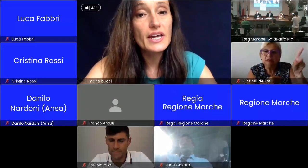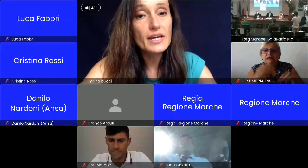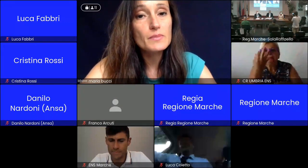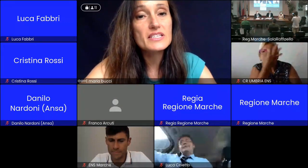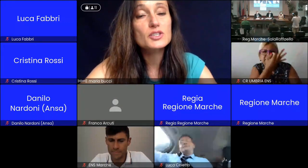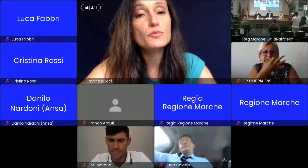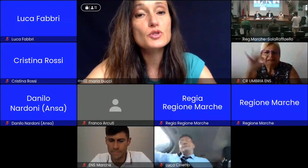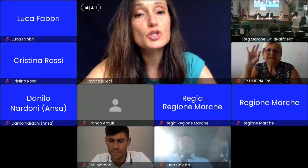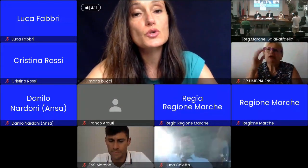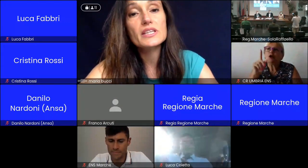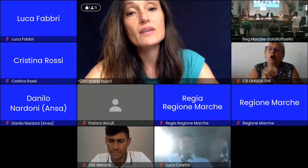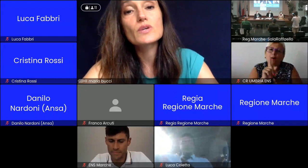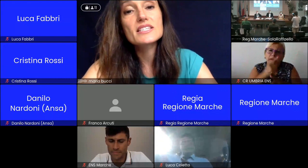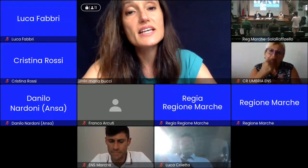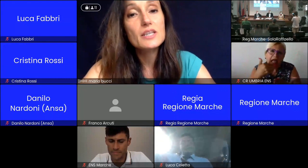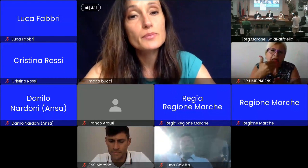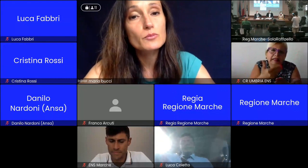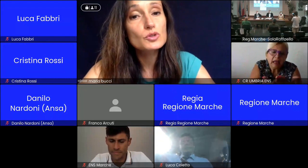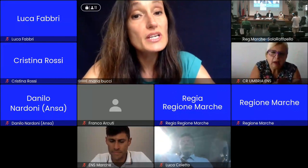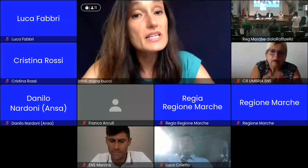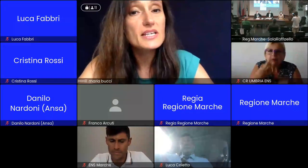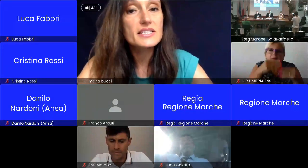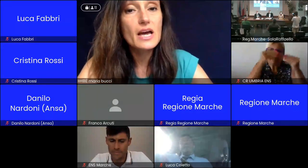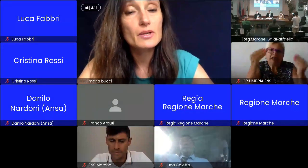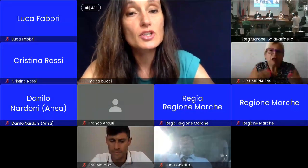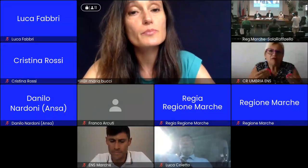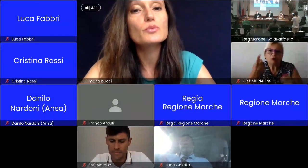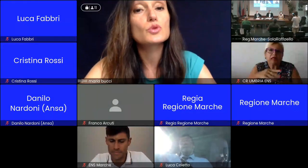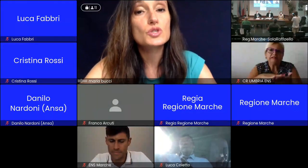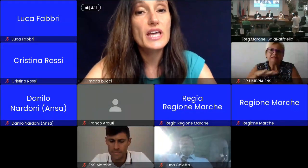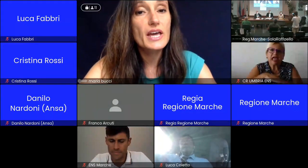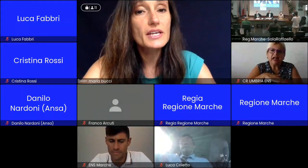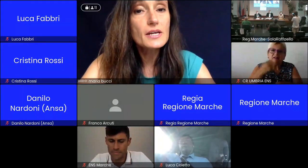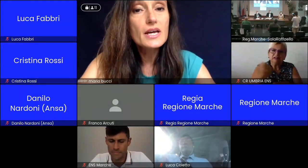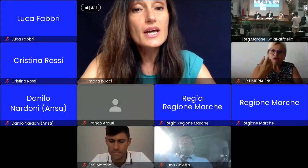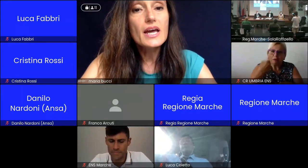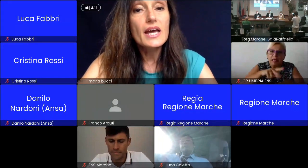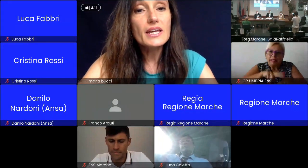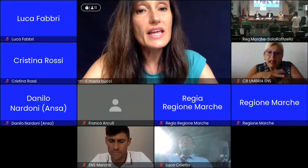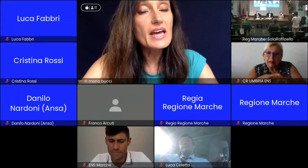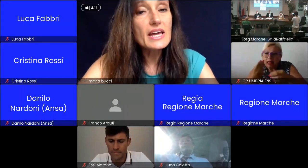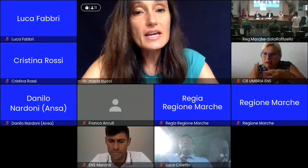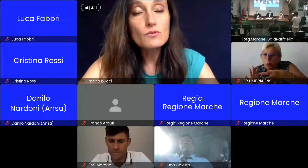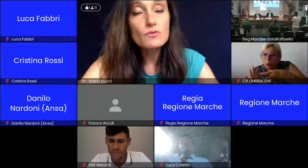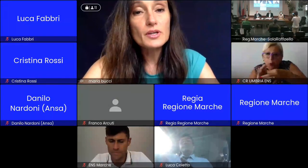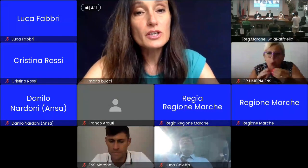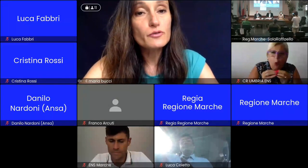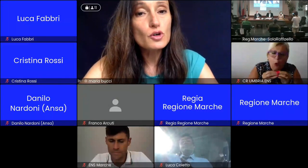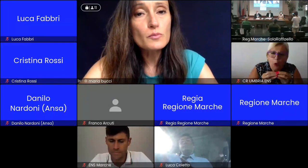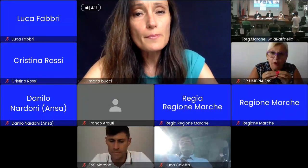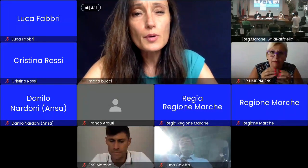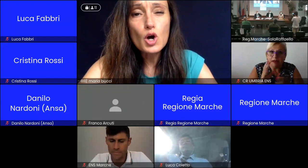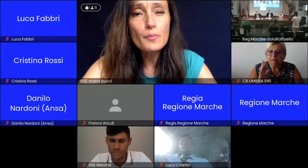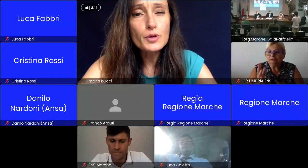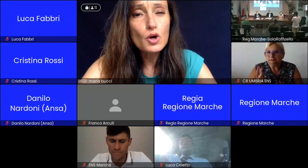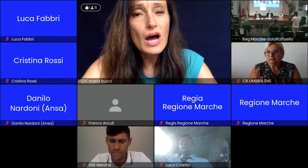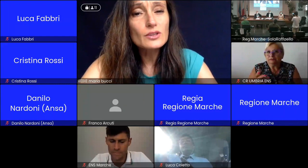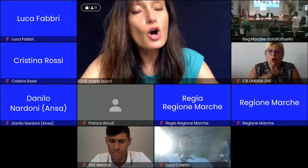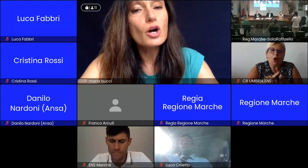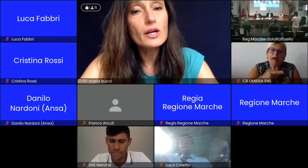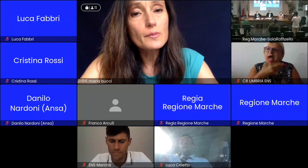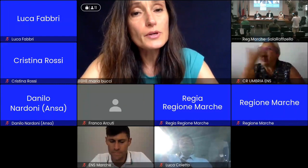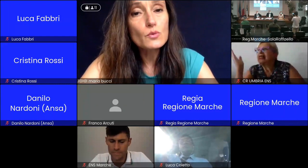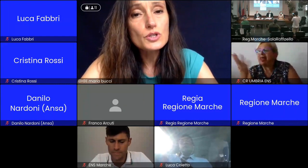video interpretariato che è messa a disposizione da un'azienda piemontese che si chiama 3.6 ed è una